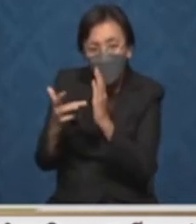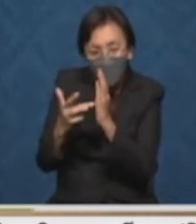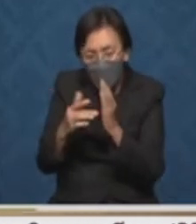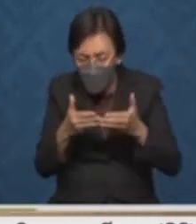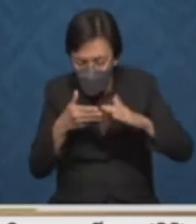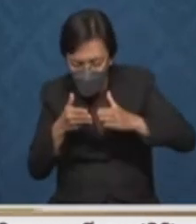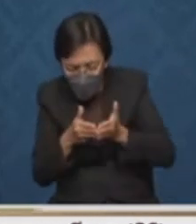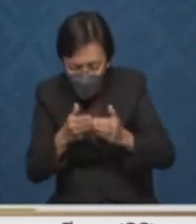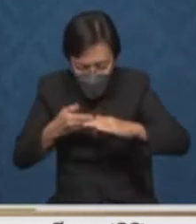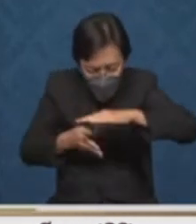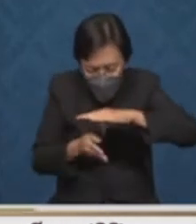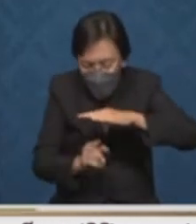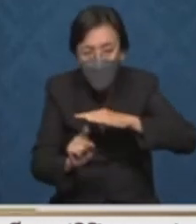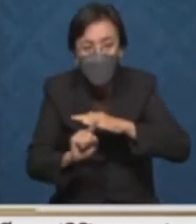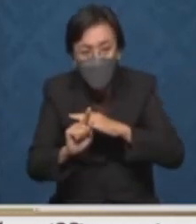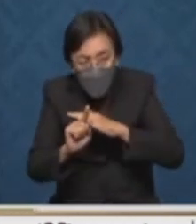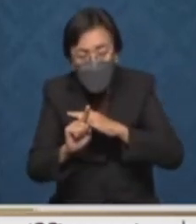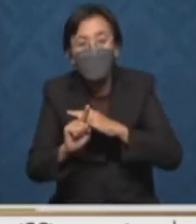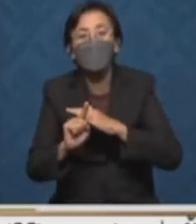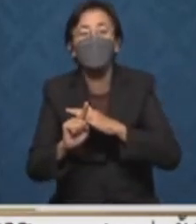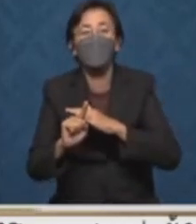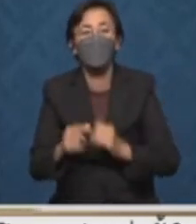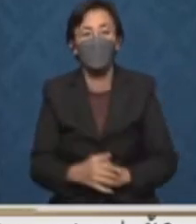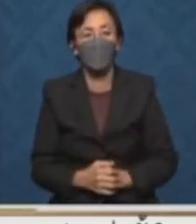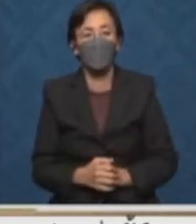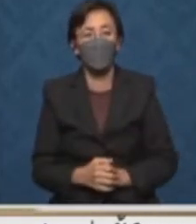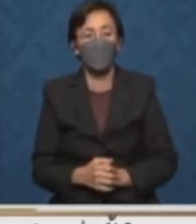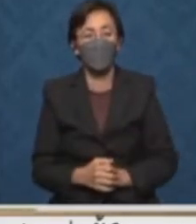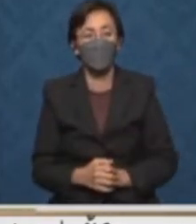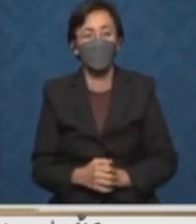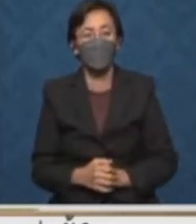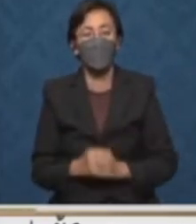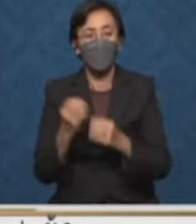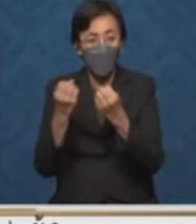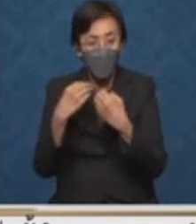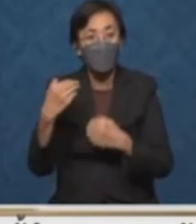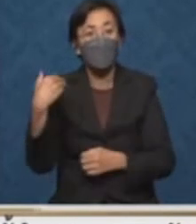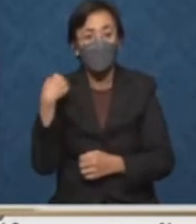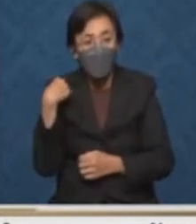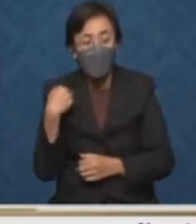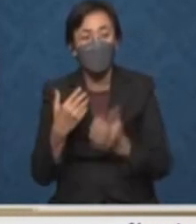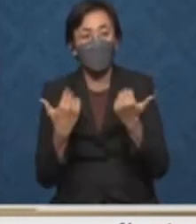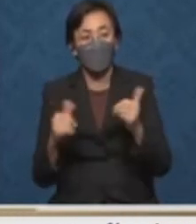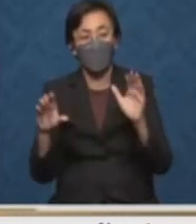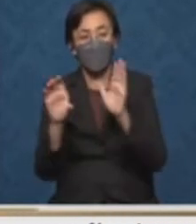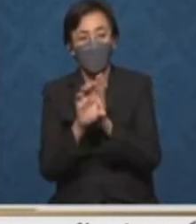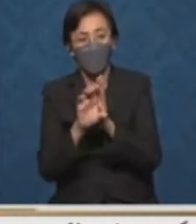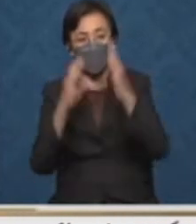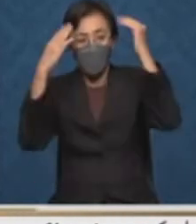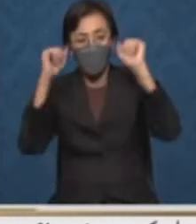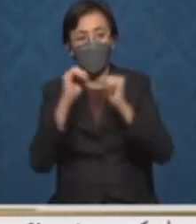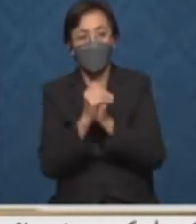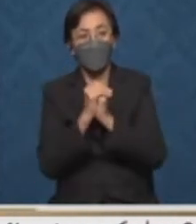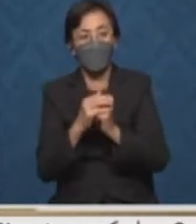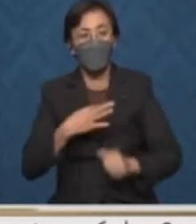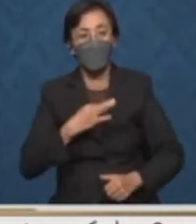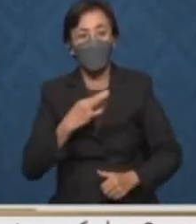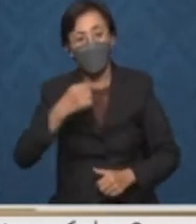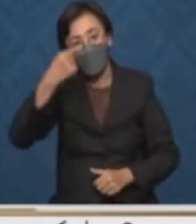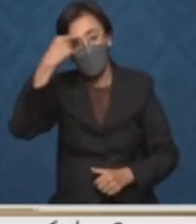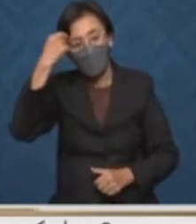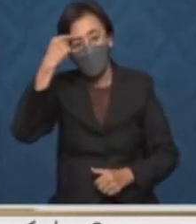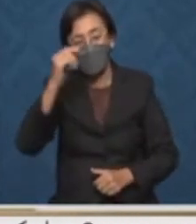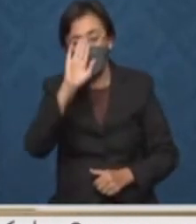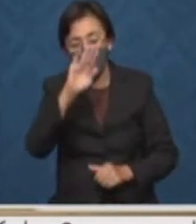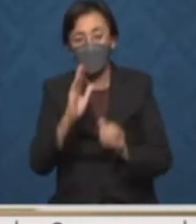ทศท่านประธานครับภาพด้านซ้ายมือท่านประธานเห็นไหมฮะที่มีรูปประธานาธิบดีสีเจี้ยนผิงที่ใส่ชุดดำยืนอยู่ข้างหน้